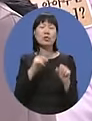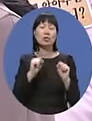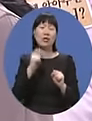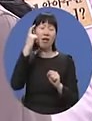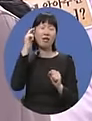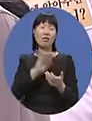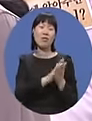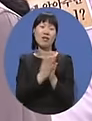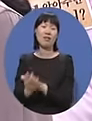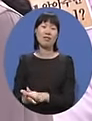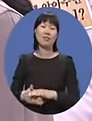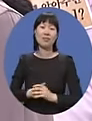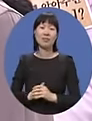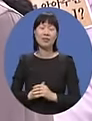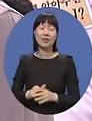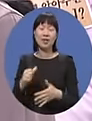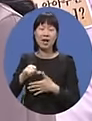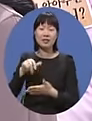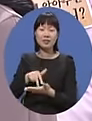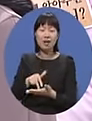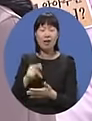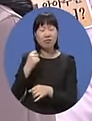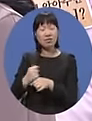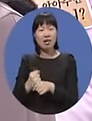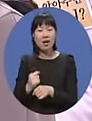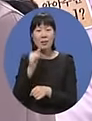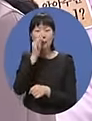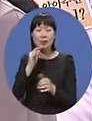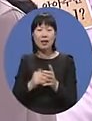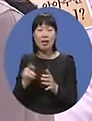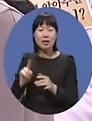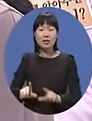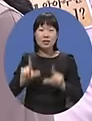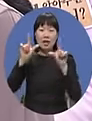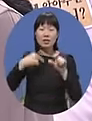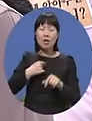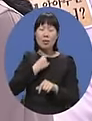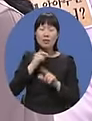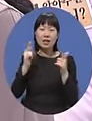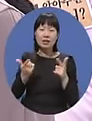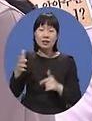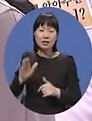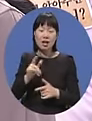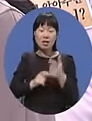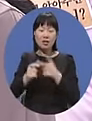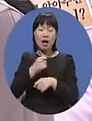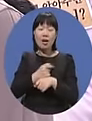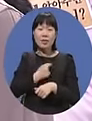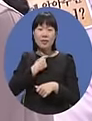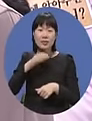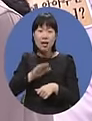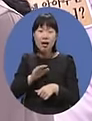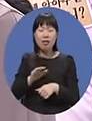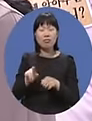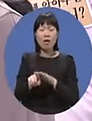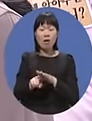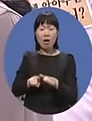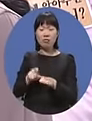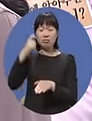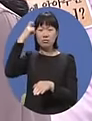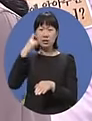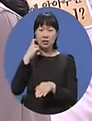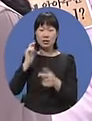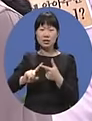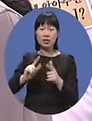확 바뀌어 버리거든요. 그럼 건우 입장에서는 황당한 거죠. 그렇죠. 어느 날 내가 원치 않았는데 더 하고 싶은데 밀려나는 느낌. 근데